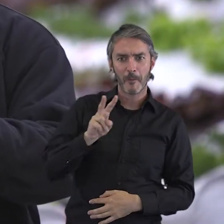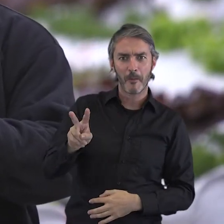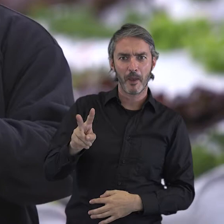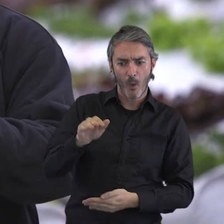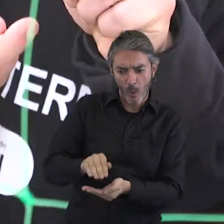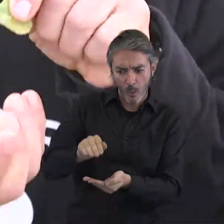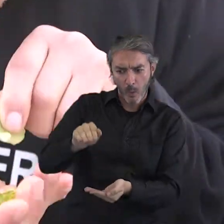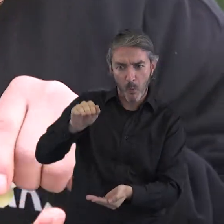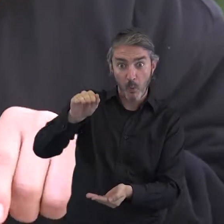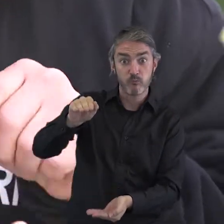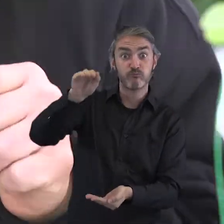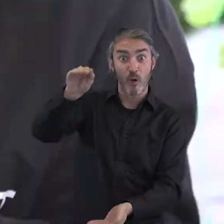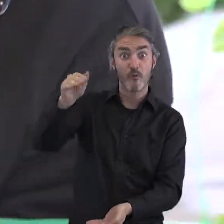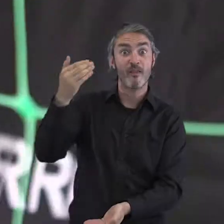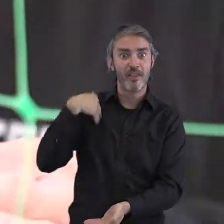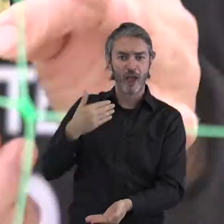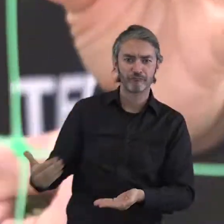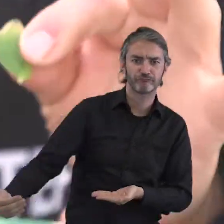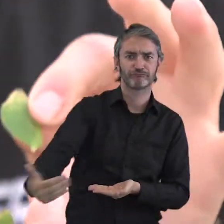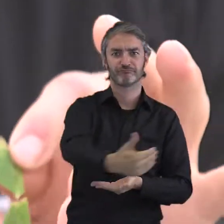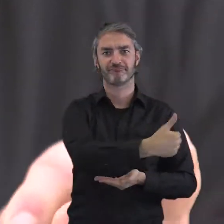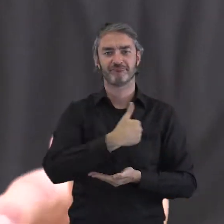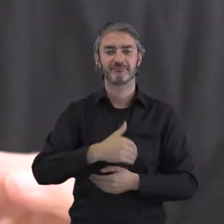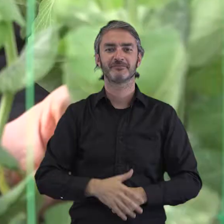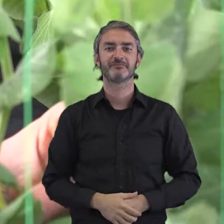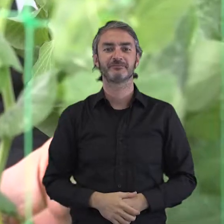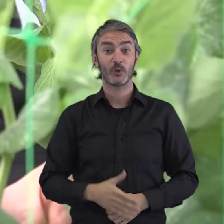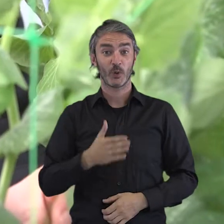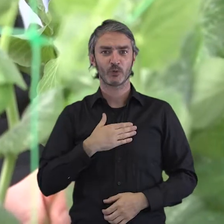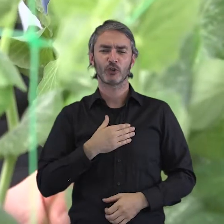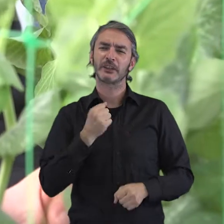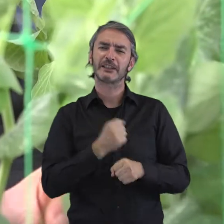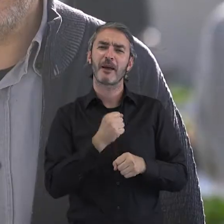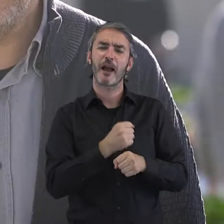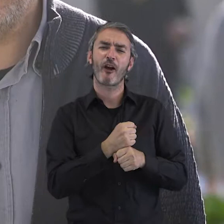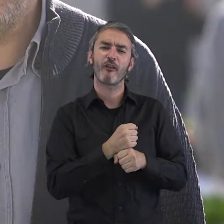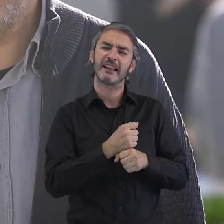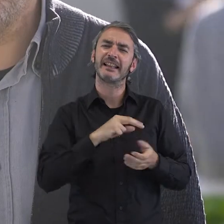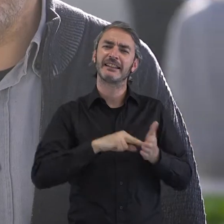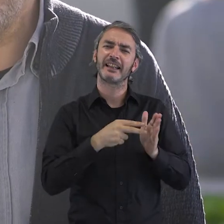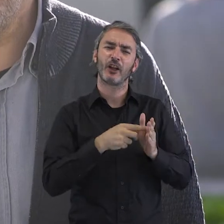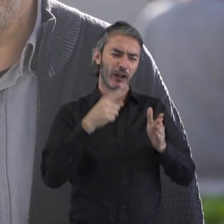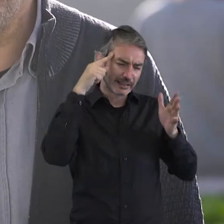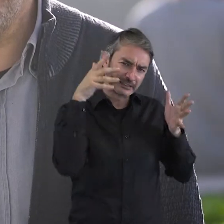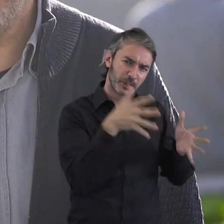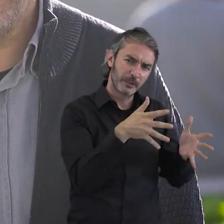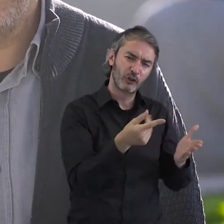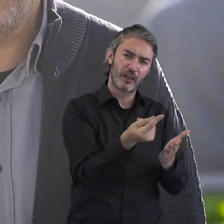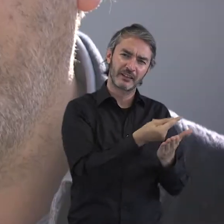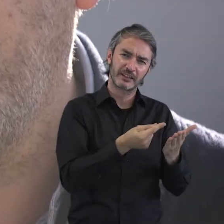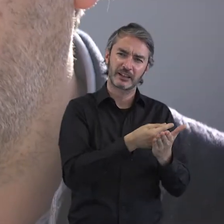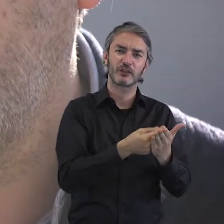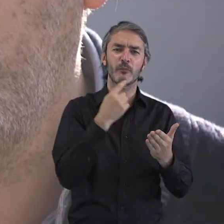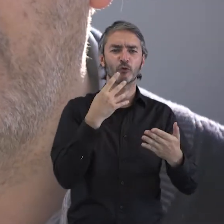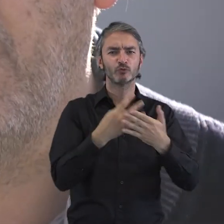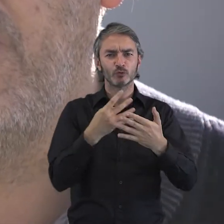y cuando están grandes las ponemos. La nostra és una tasca tècnica d'assessorament i de disseny, des